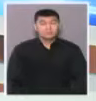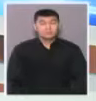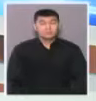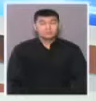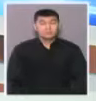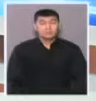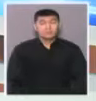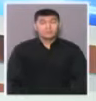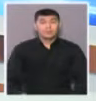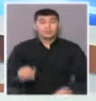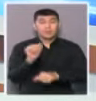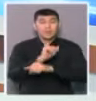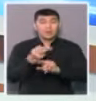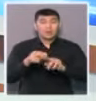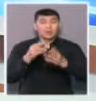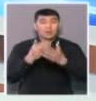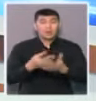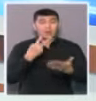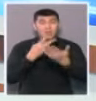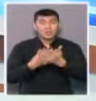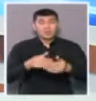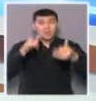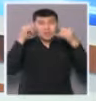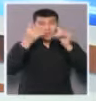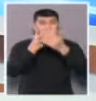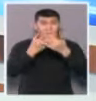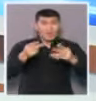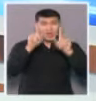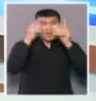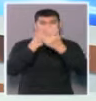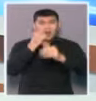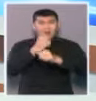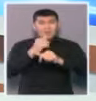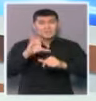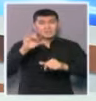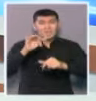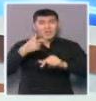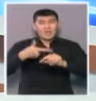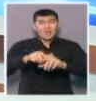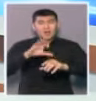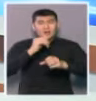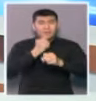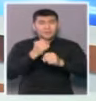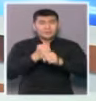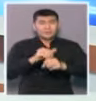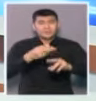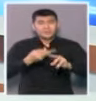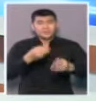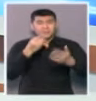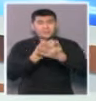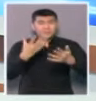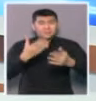машине 2 жители атра обнаружено 364 штука рогов сайгака как сообщает пресс-служба областного